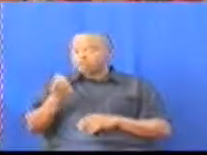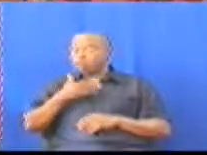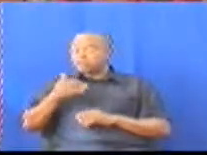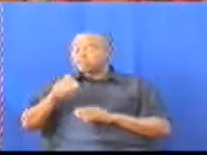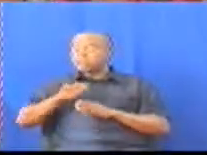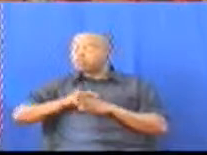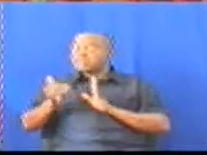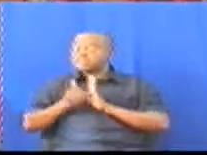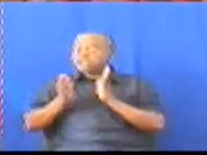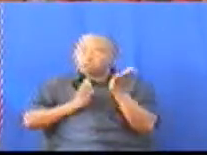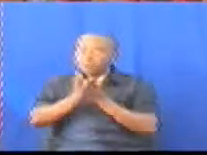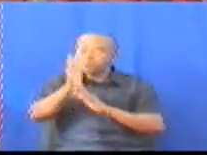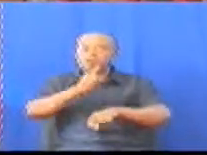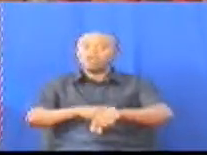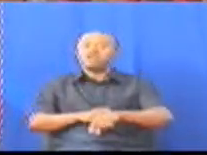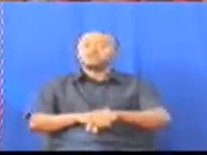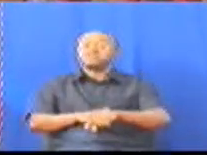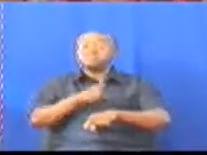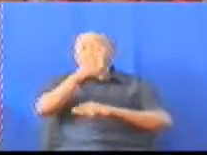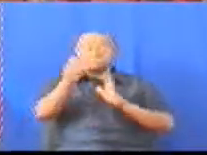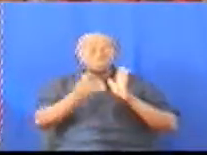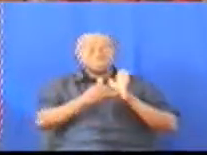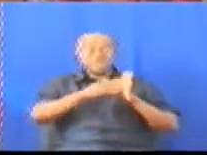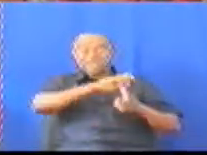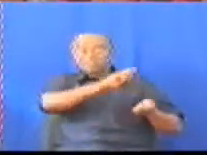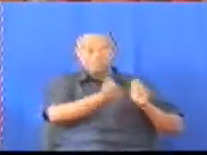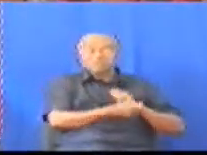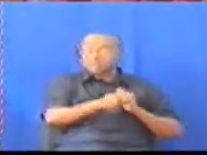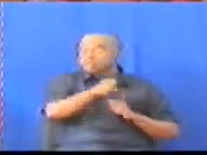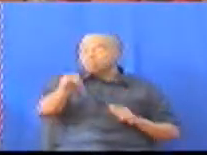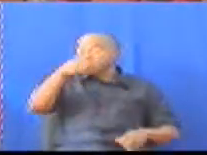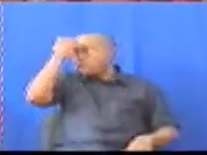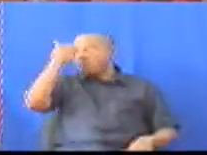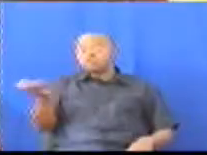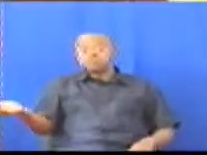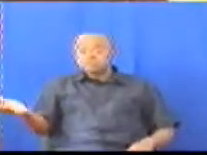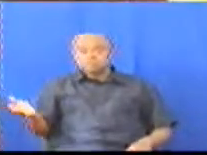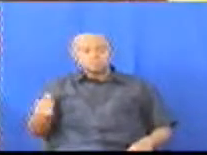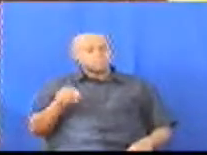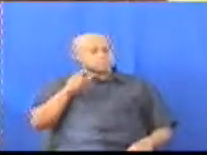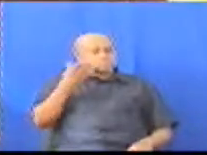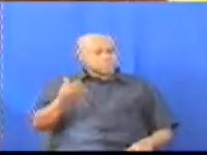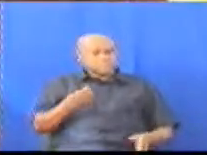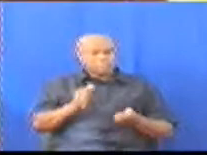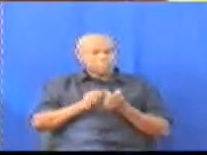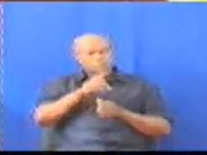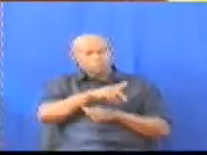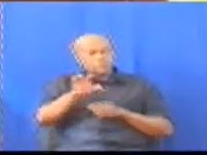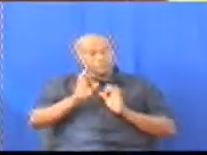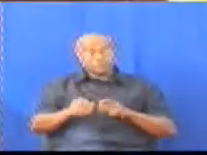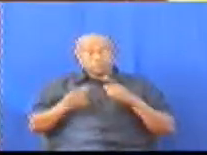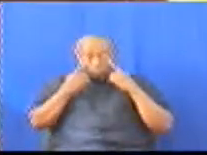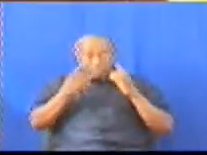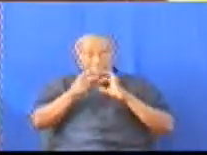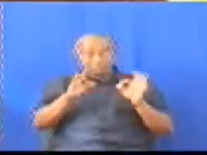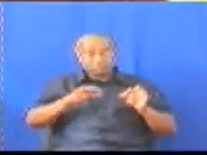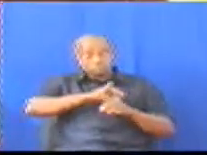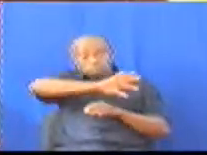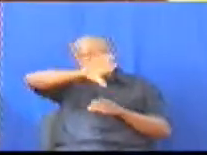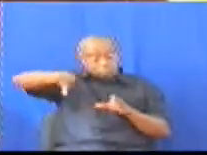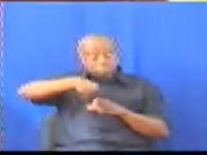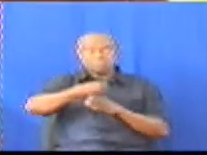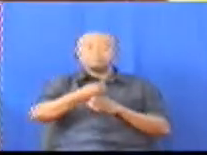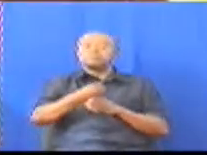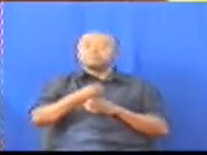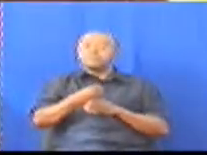sheria iliyopita na wakati kumbe ilishabadilishwa lakini haijajulikana. Kwa hiyo mambo kama haya ni vizuri tukayaangalia kwa pamoja, ili tuwe na bunge lenye